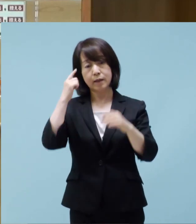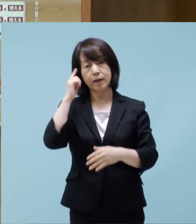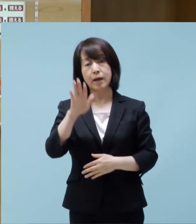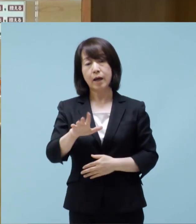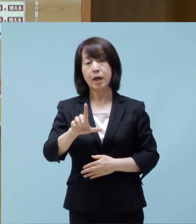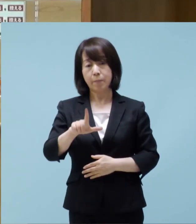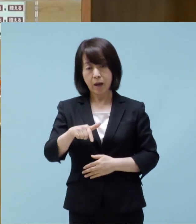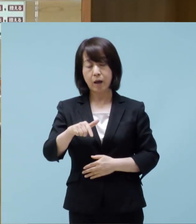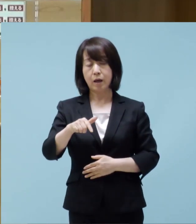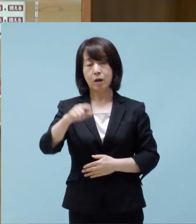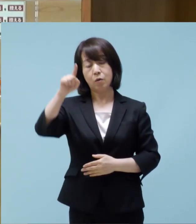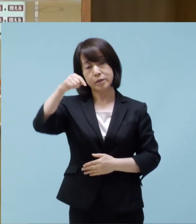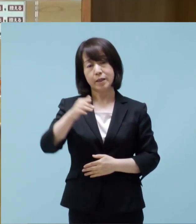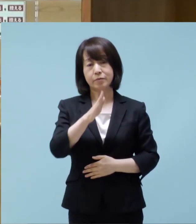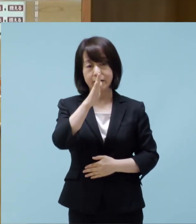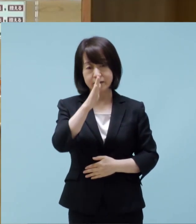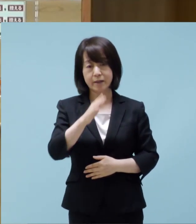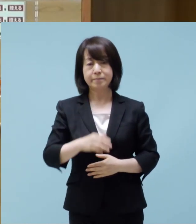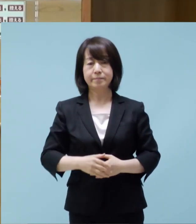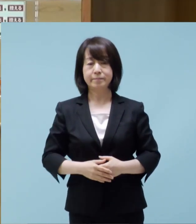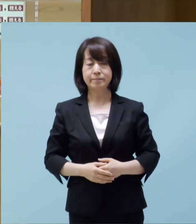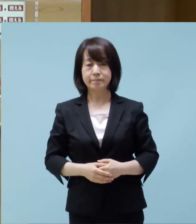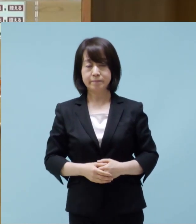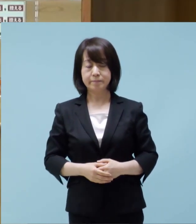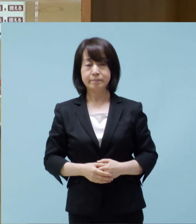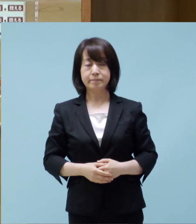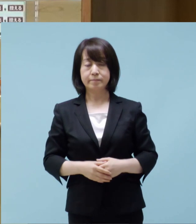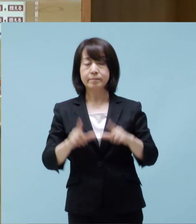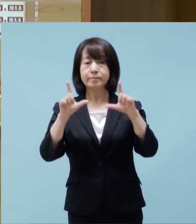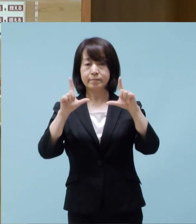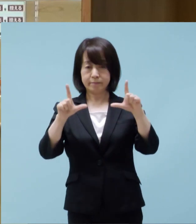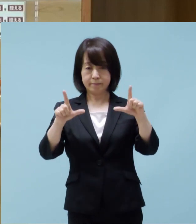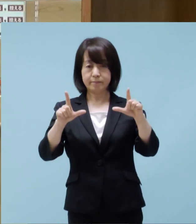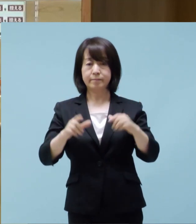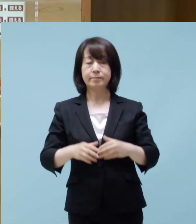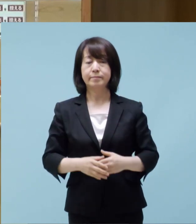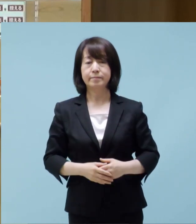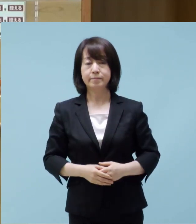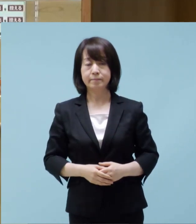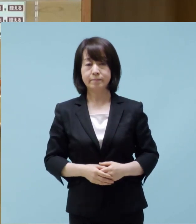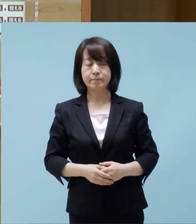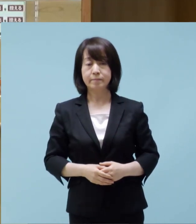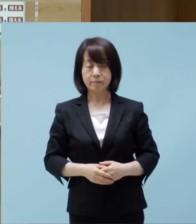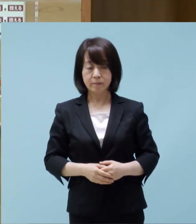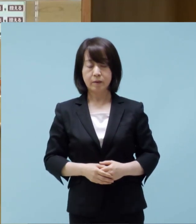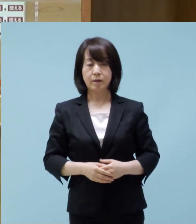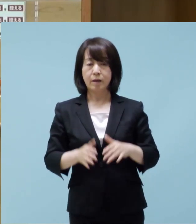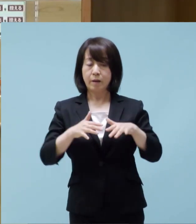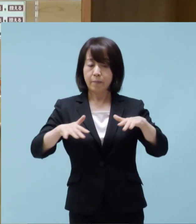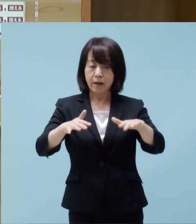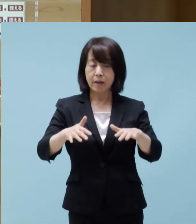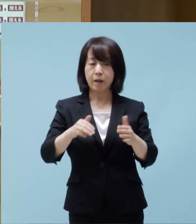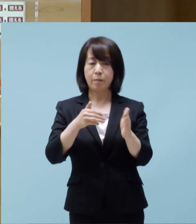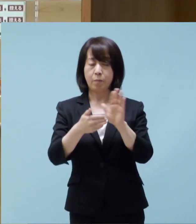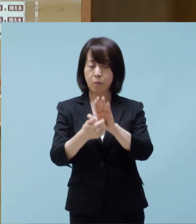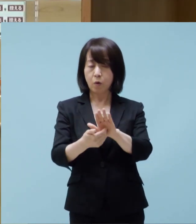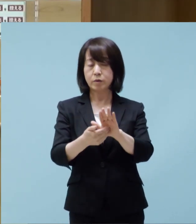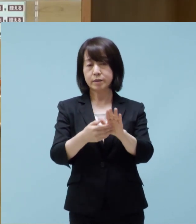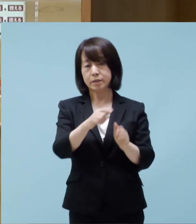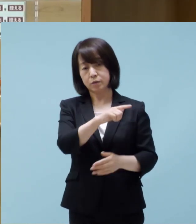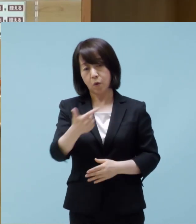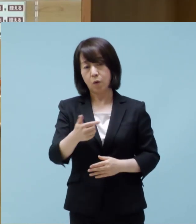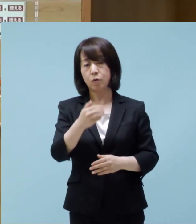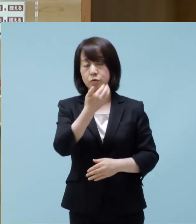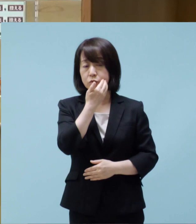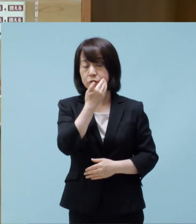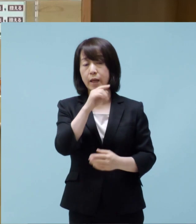よろしくお願いします。 はい。まずはですね、このまん延防止等重点措置の対象となること